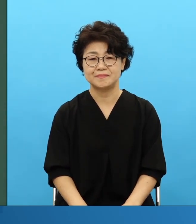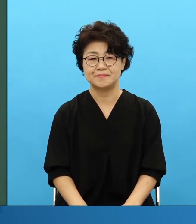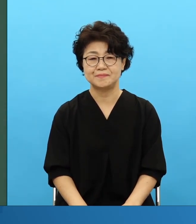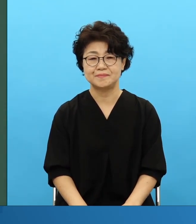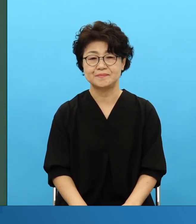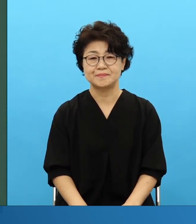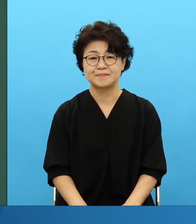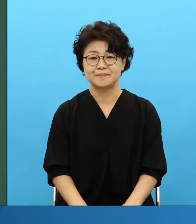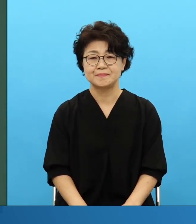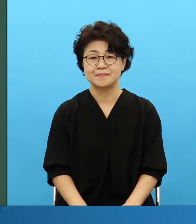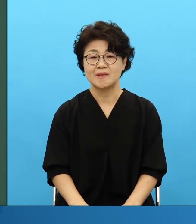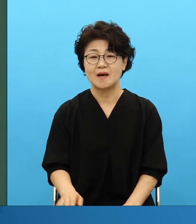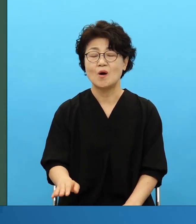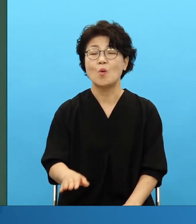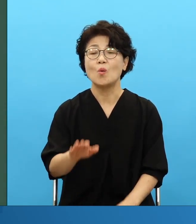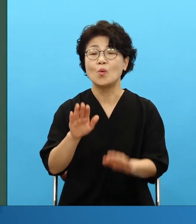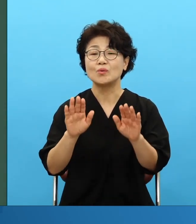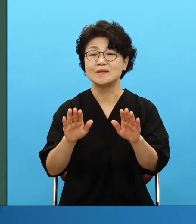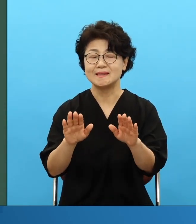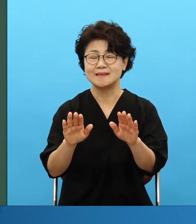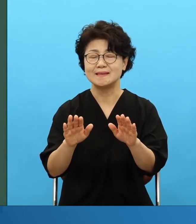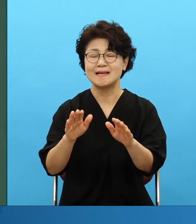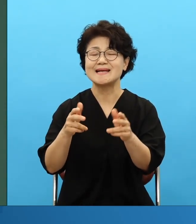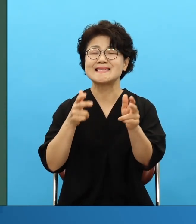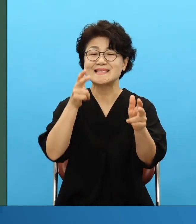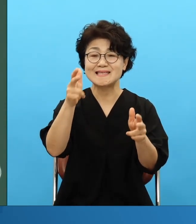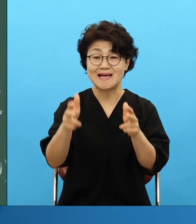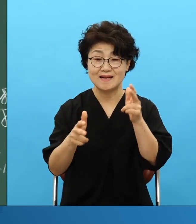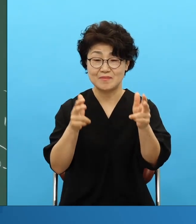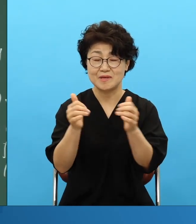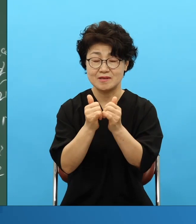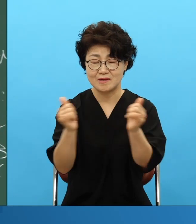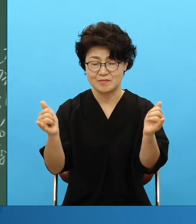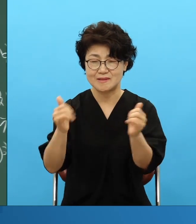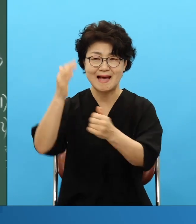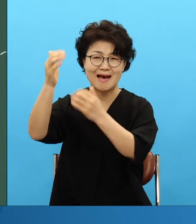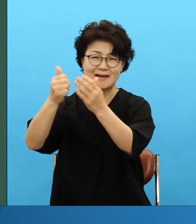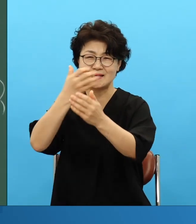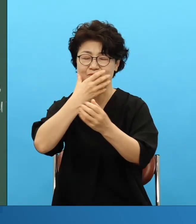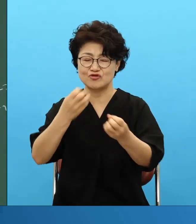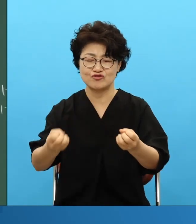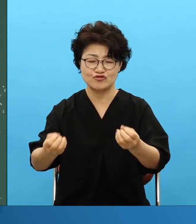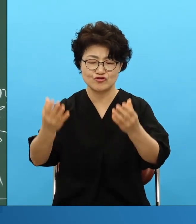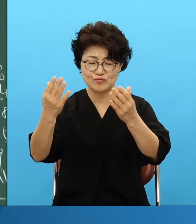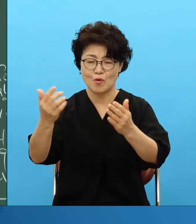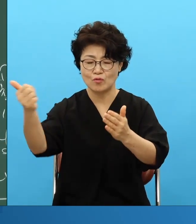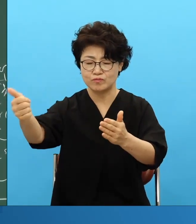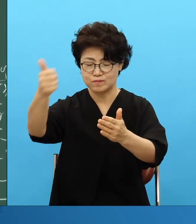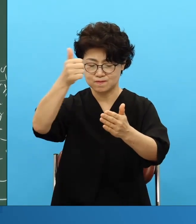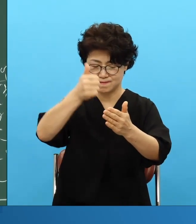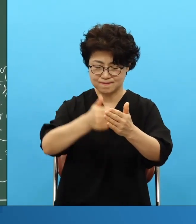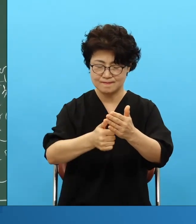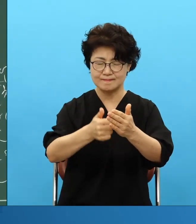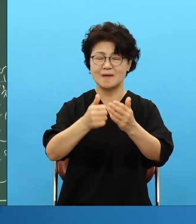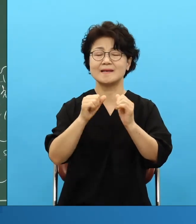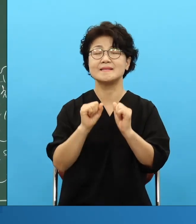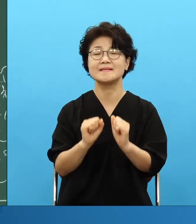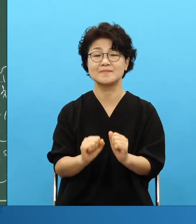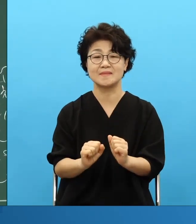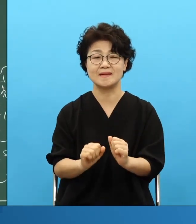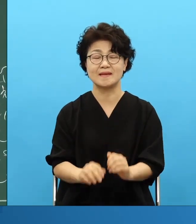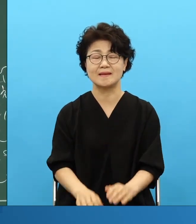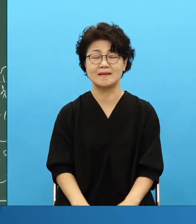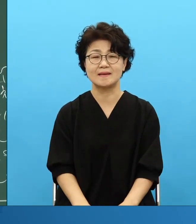속에 들어왔다 그 말이에요. The business people of today's passage have entered into this blessing. 대단하죠. It is amazing.